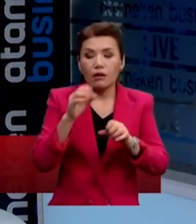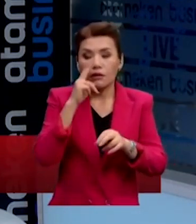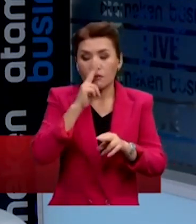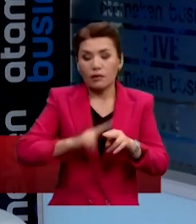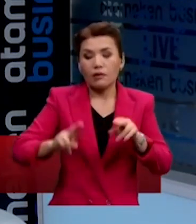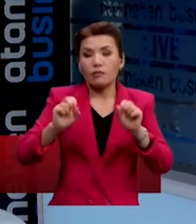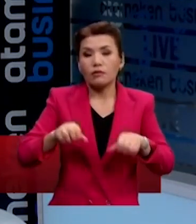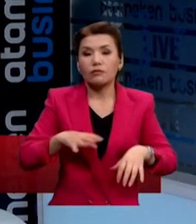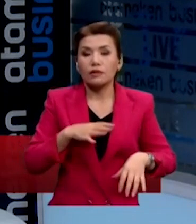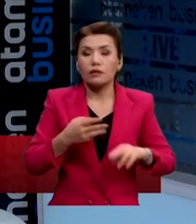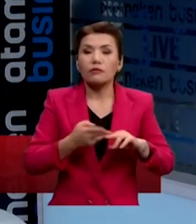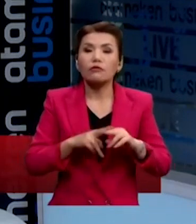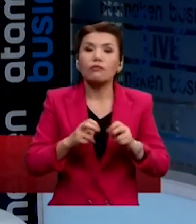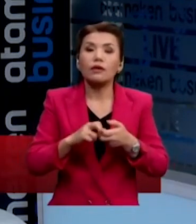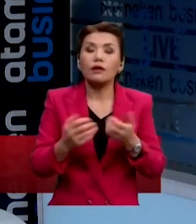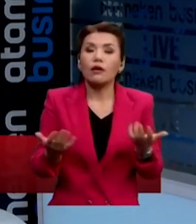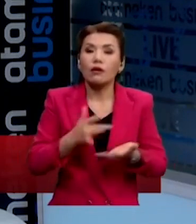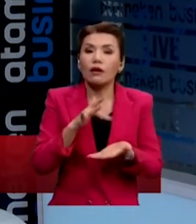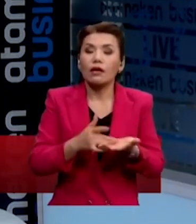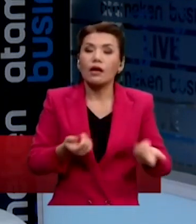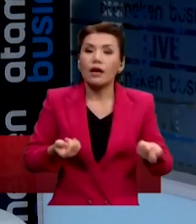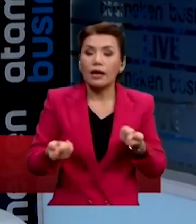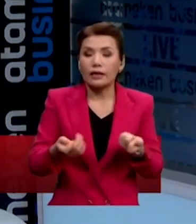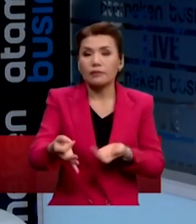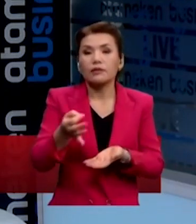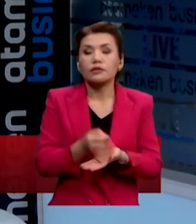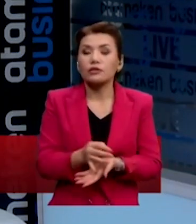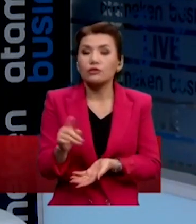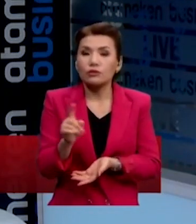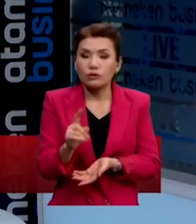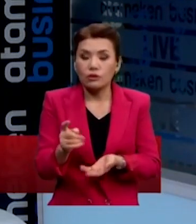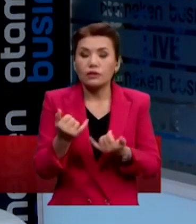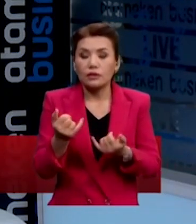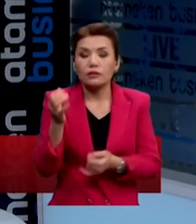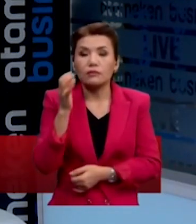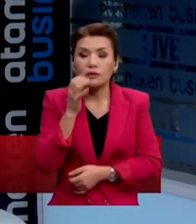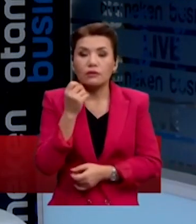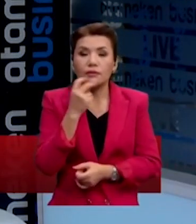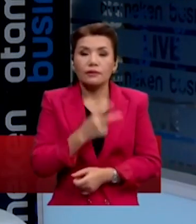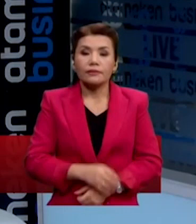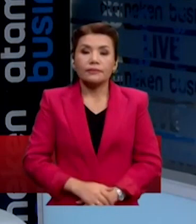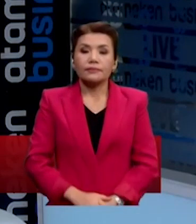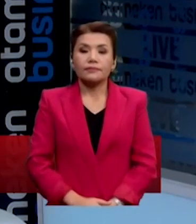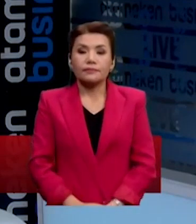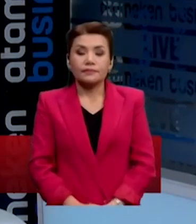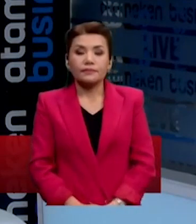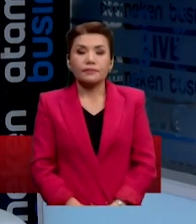деп қорқады. Ал бұл мәселеге қатысты қала әкімдігі не дейді? Тараптарды тыңдап қайтқан әріптесім жалғастырсын.